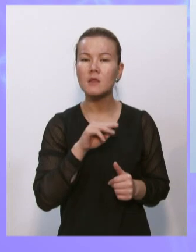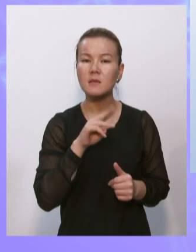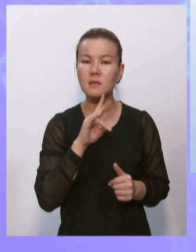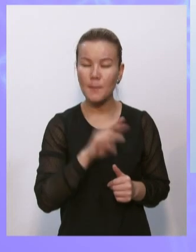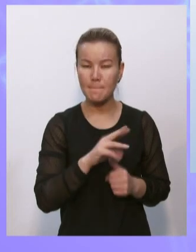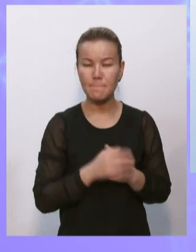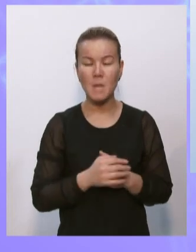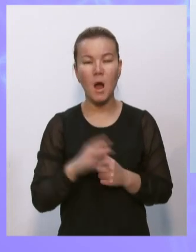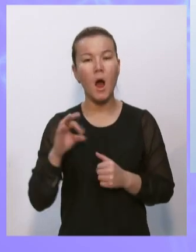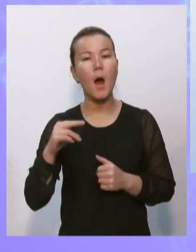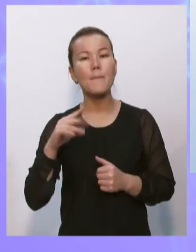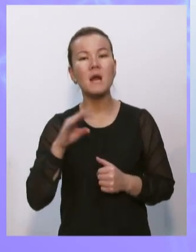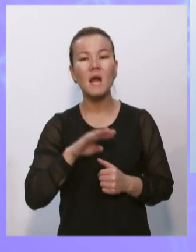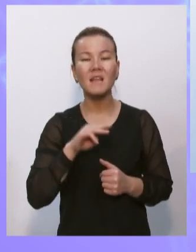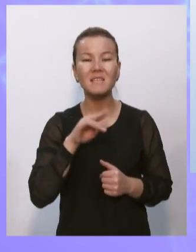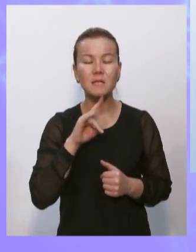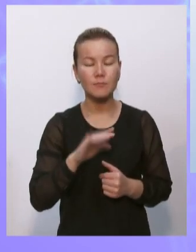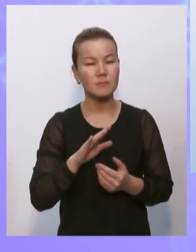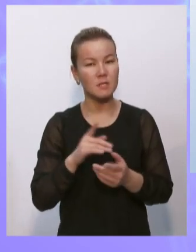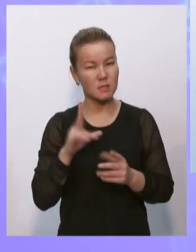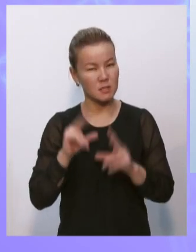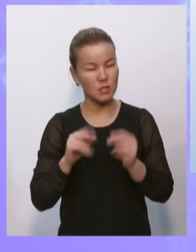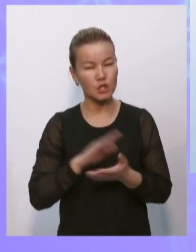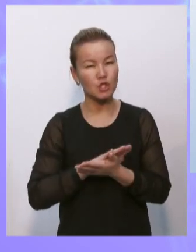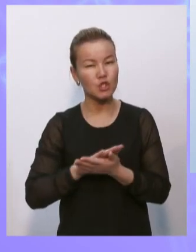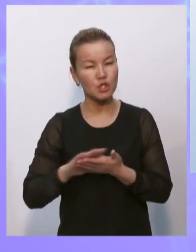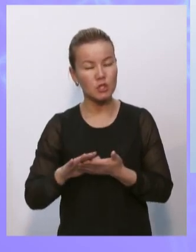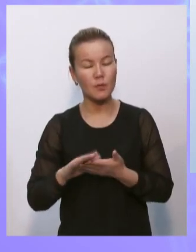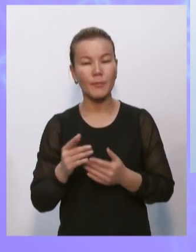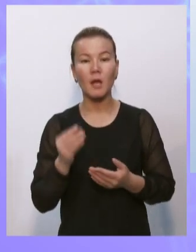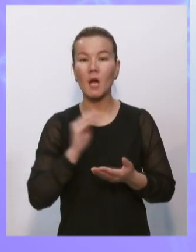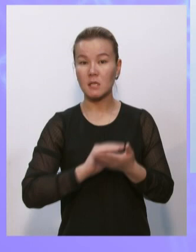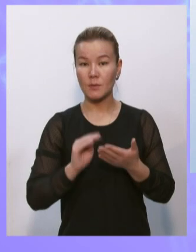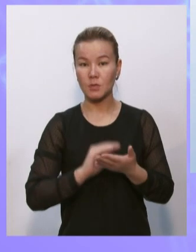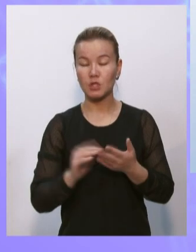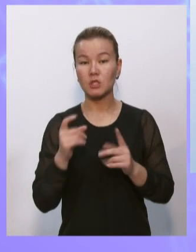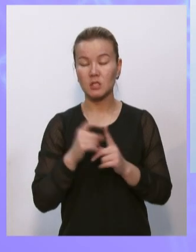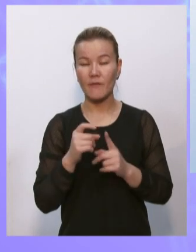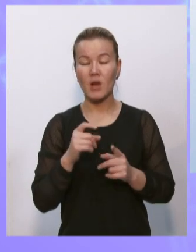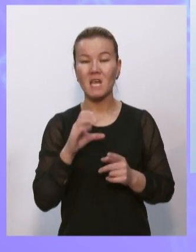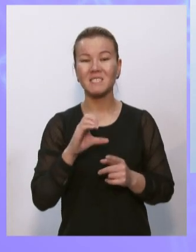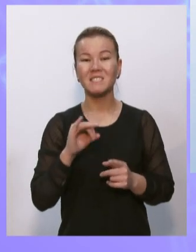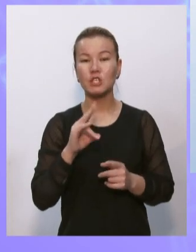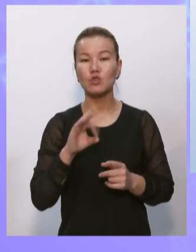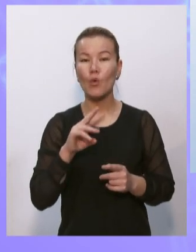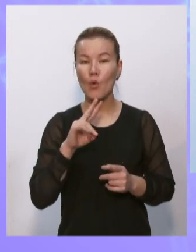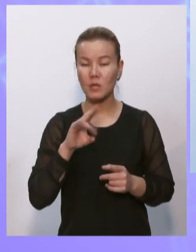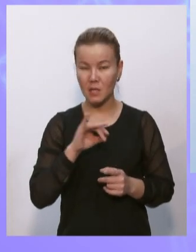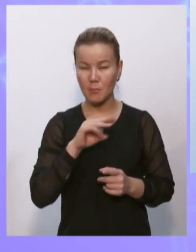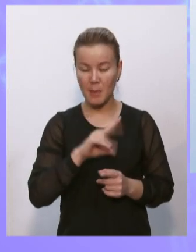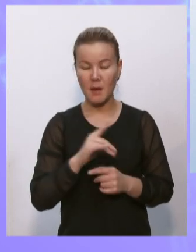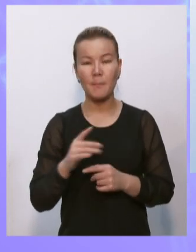Слово «опрятный» значит «чистый». Запишите слова-синонимы